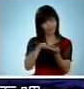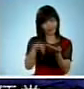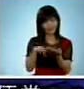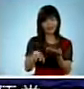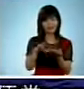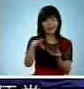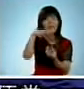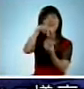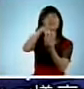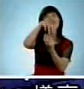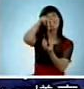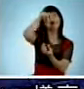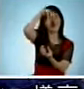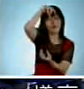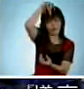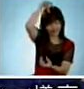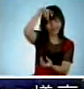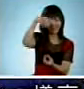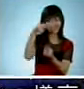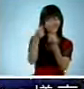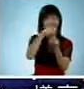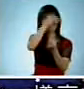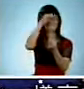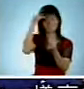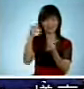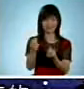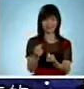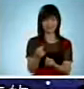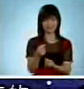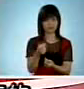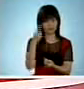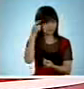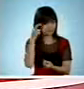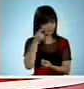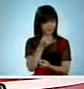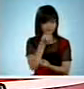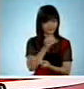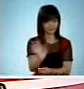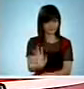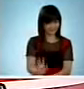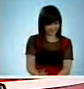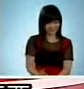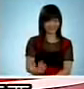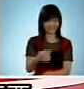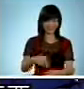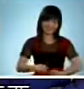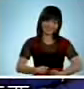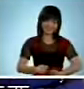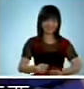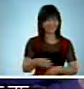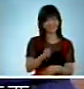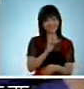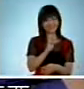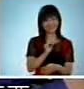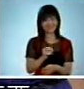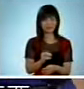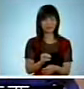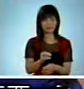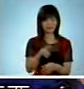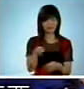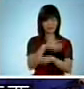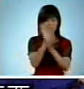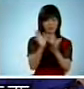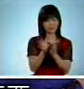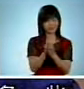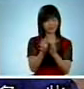饭店里 面吧。你知道那些便当哇，那个堆起来跟山一样高哎、欸。 不要想到吃的，不要想到吃的。 对不起，我肚子饿。 哎，对对对、嗯，